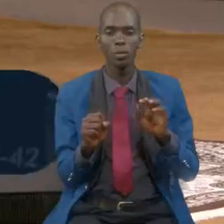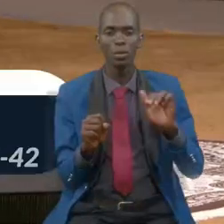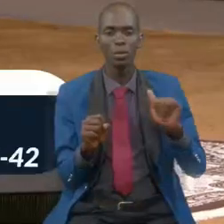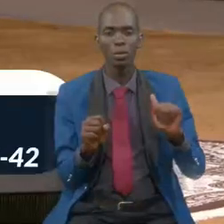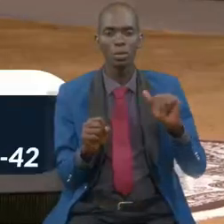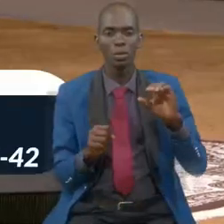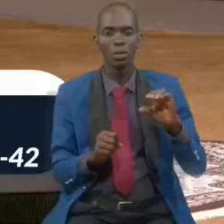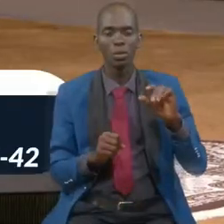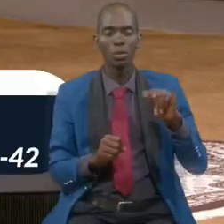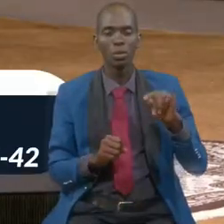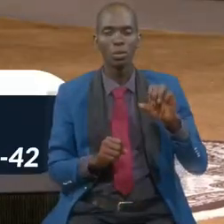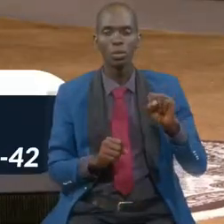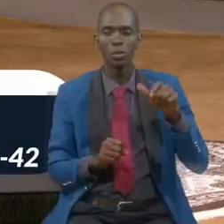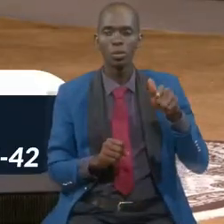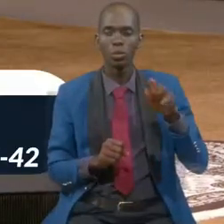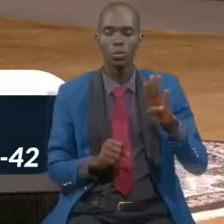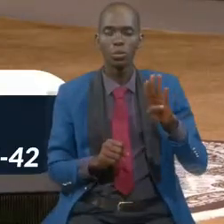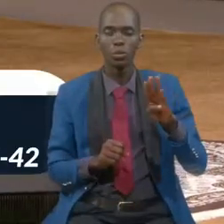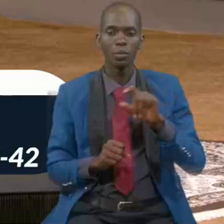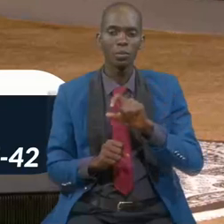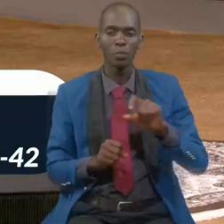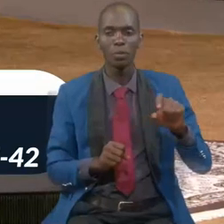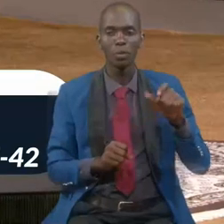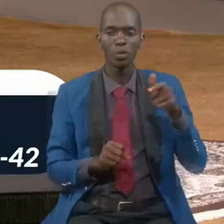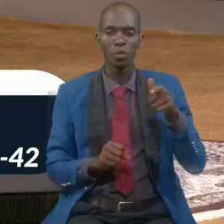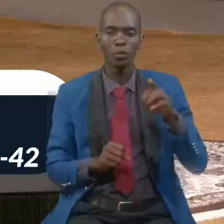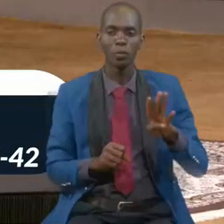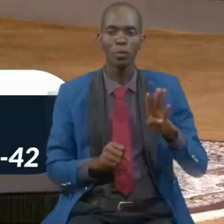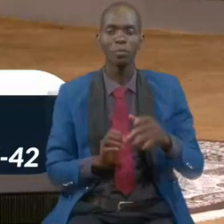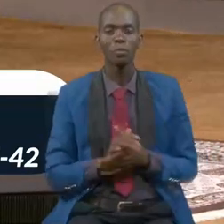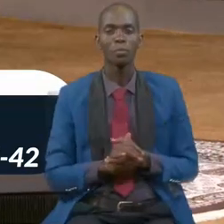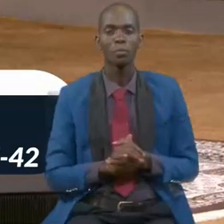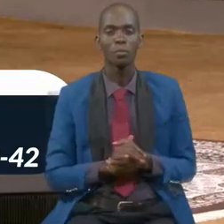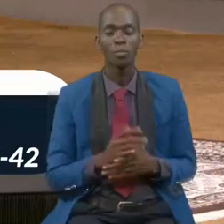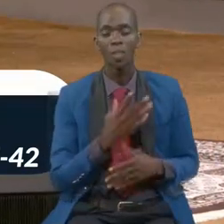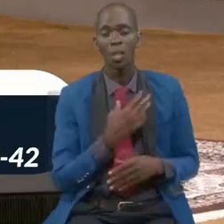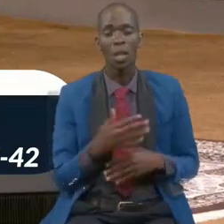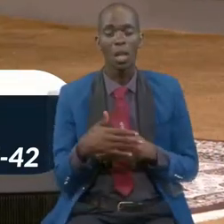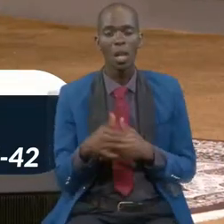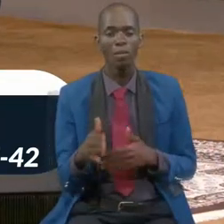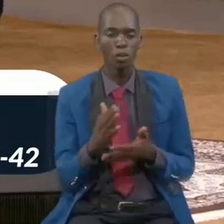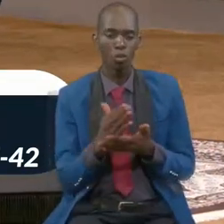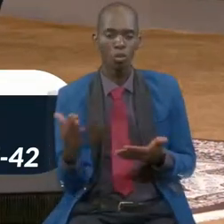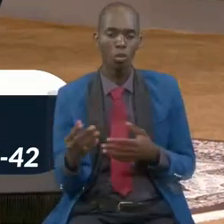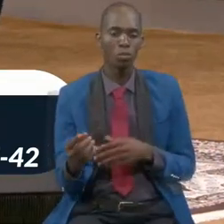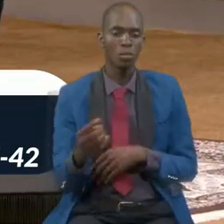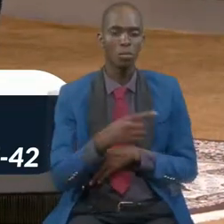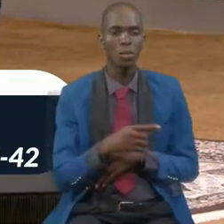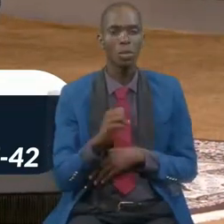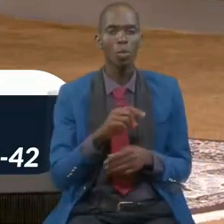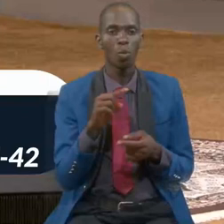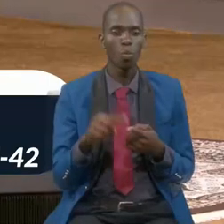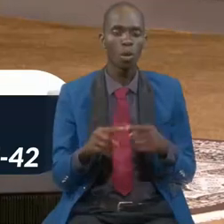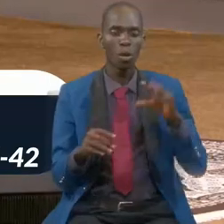Acte des Apôtres, chapitre 24, verset 24. Quelques jours